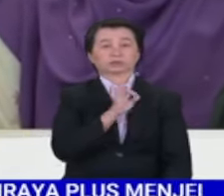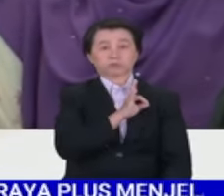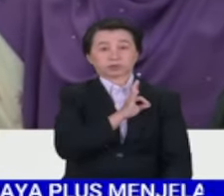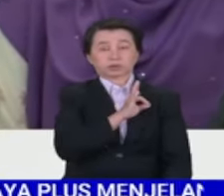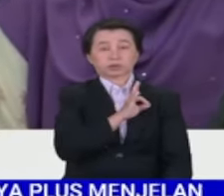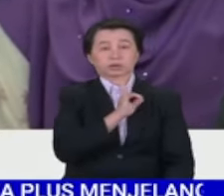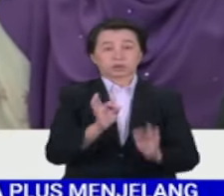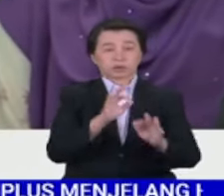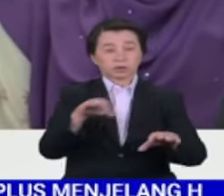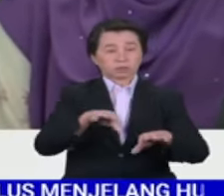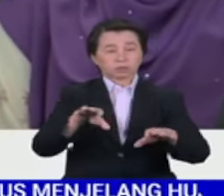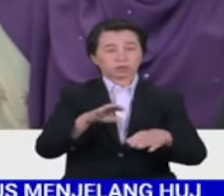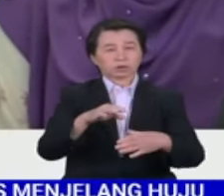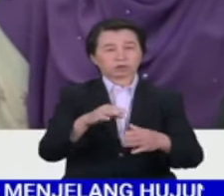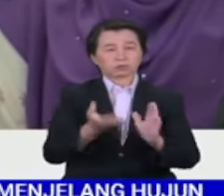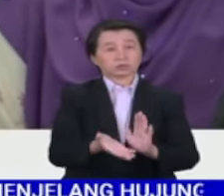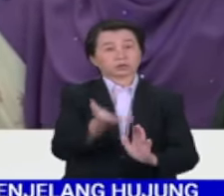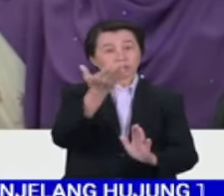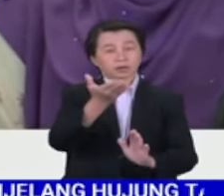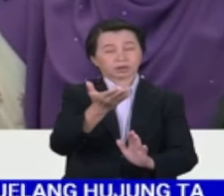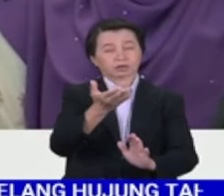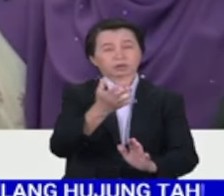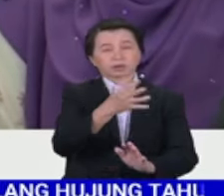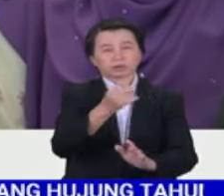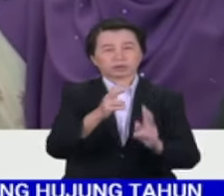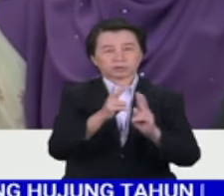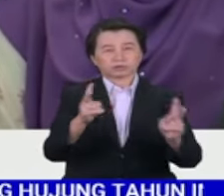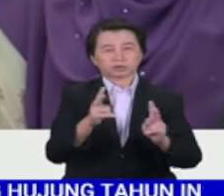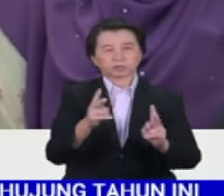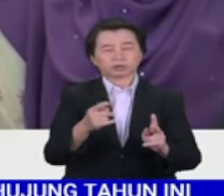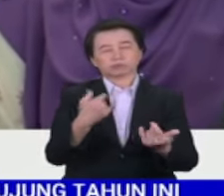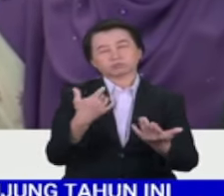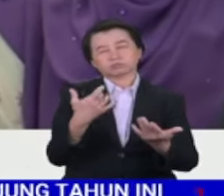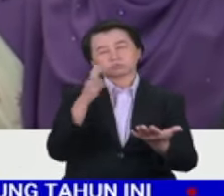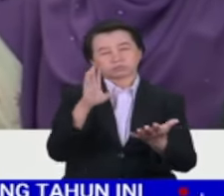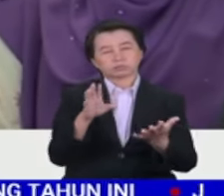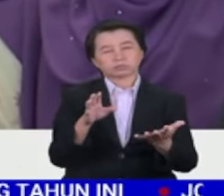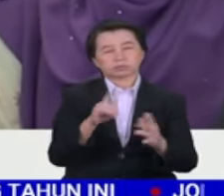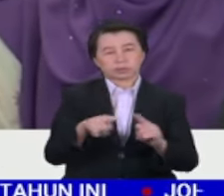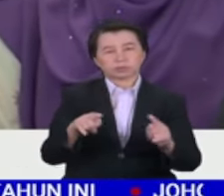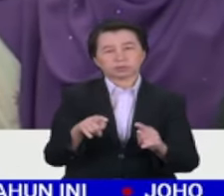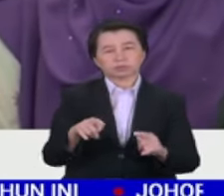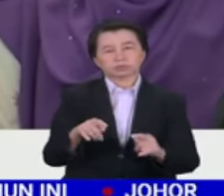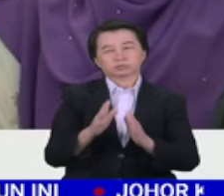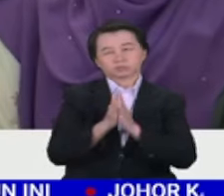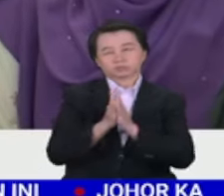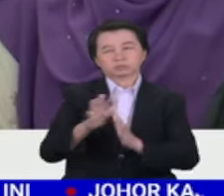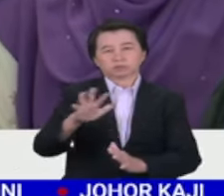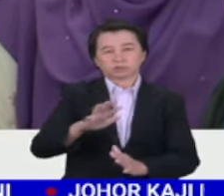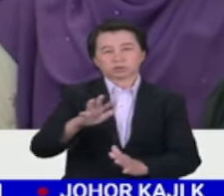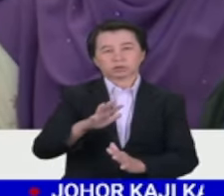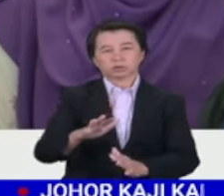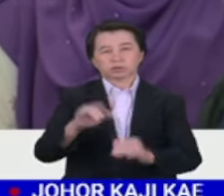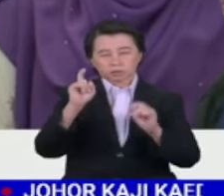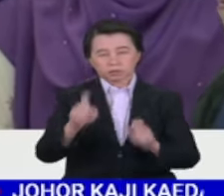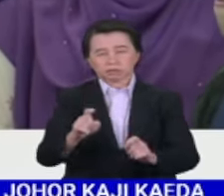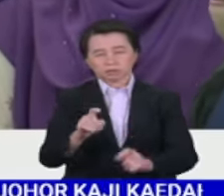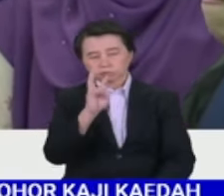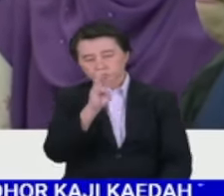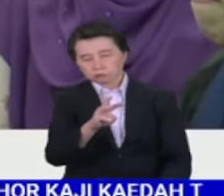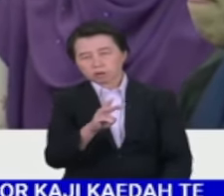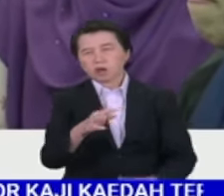kalau bukan dalam bentuk kenaikan yang sangat kami dambakan tetapi sekurang-kurangnya kerajaan melihat